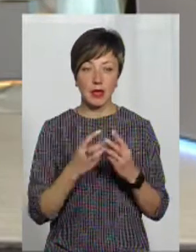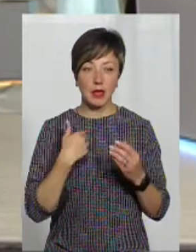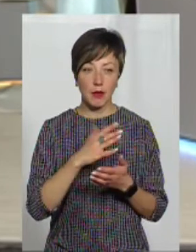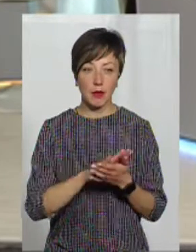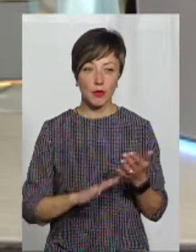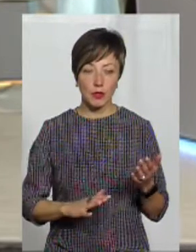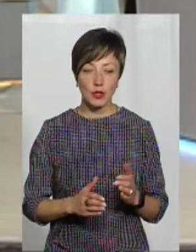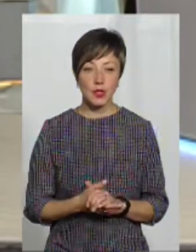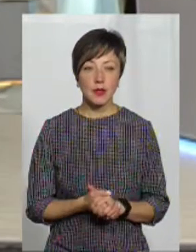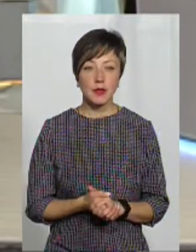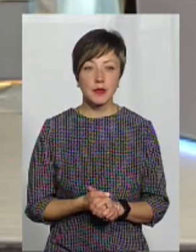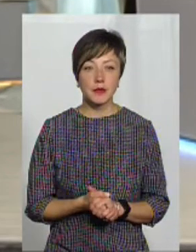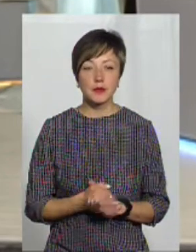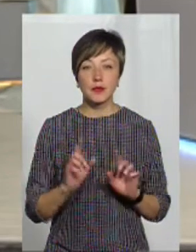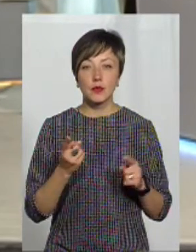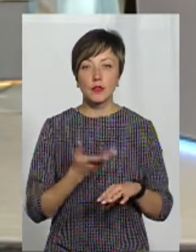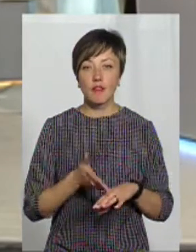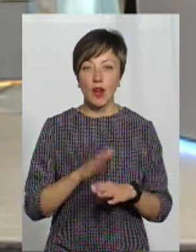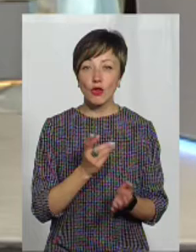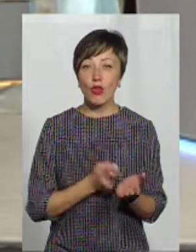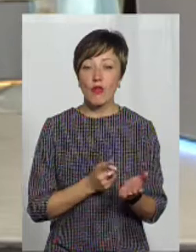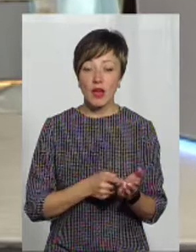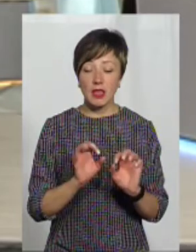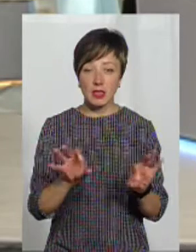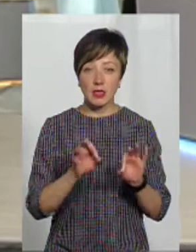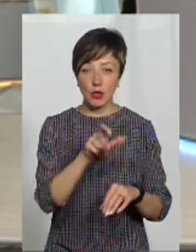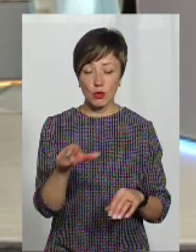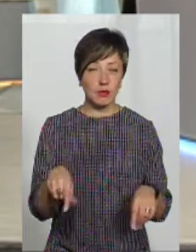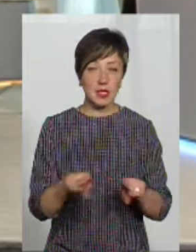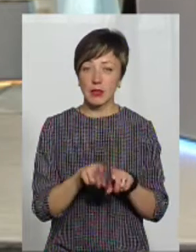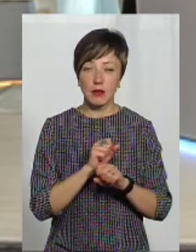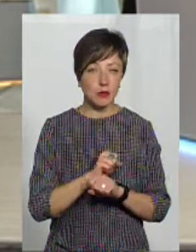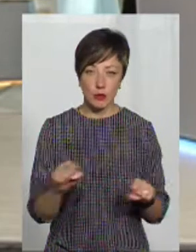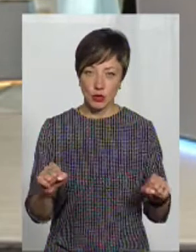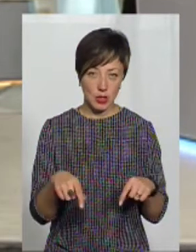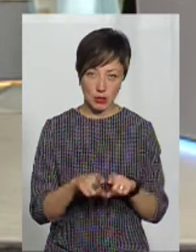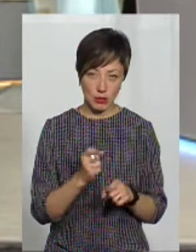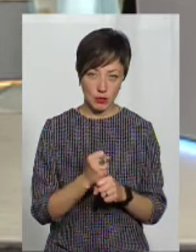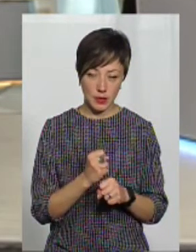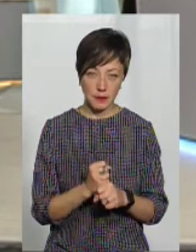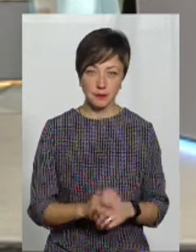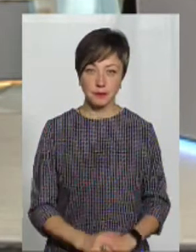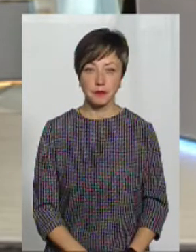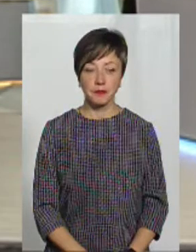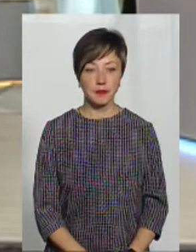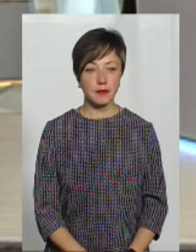буду палити, так. І дуже важко довести цим людям, що все-таки не можна так робити. Але